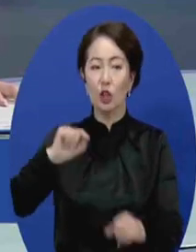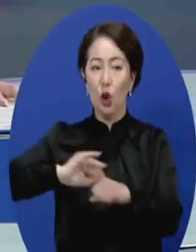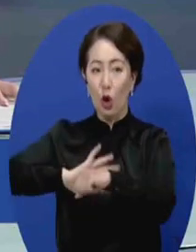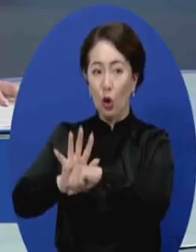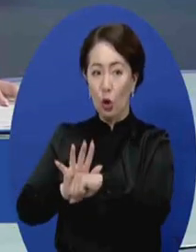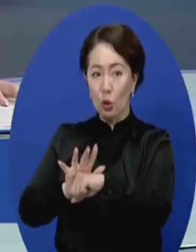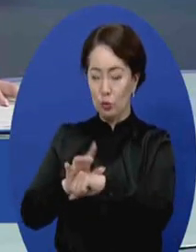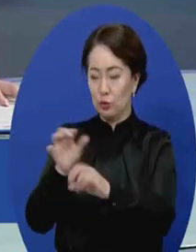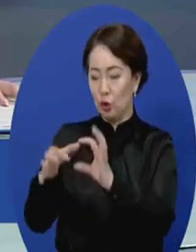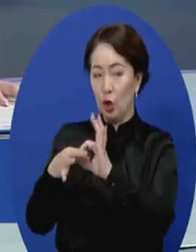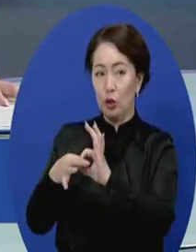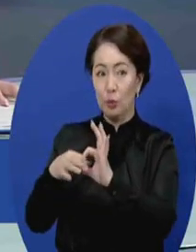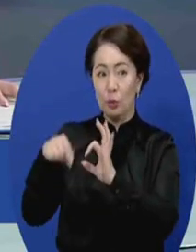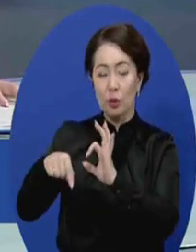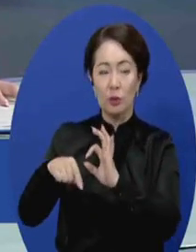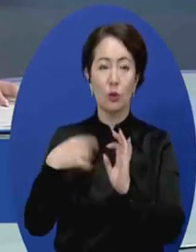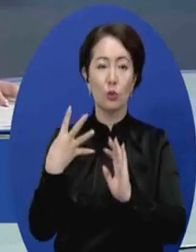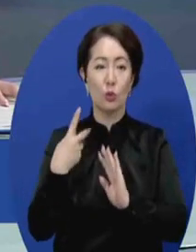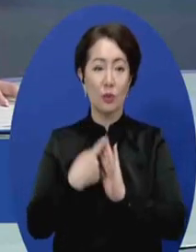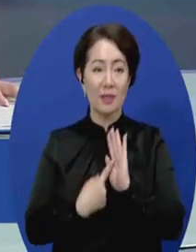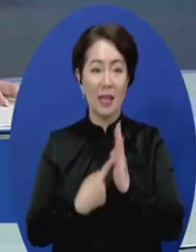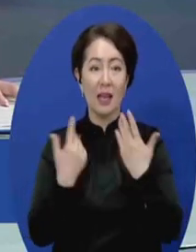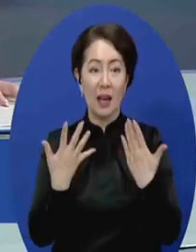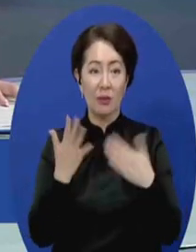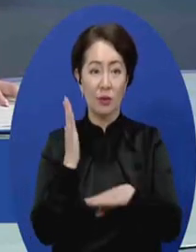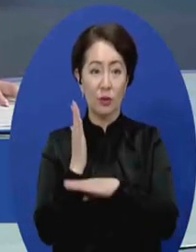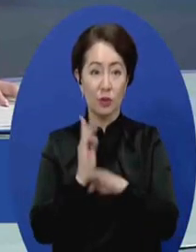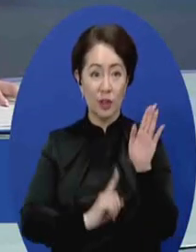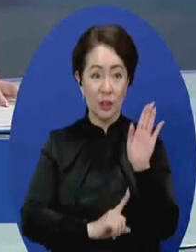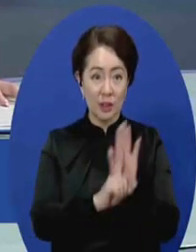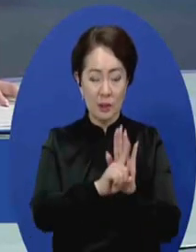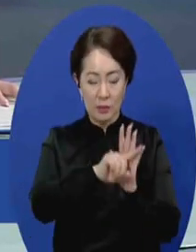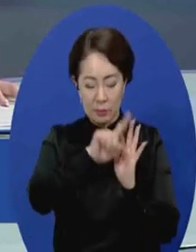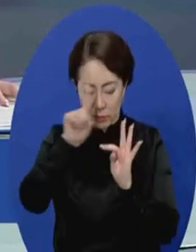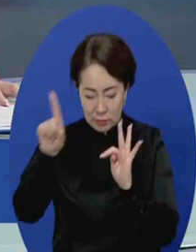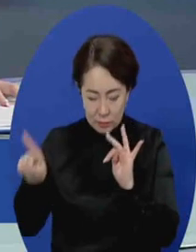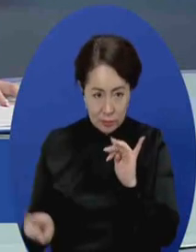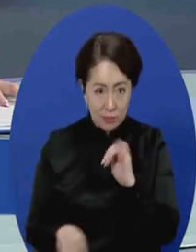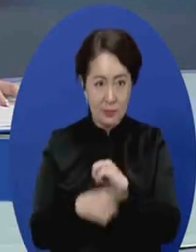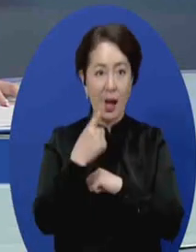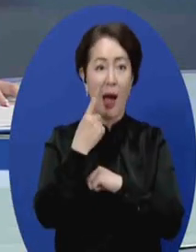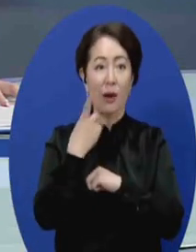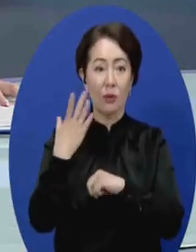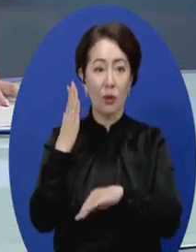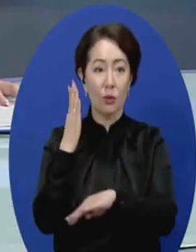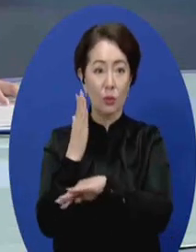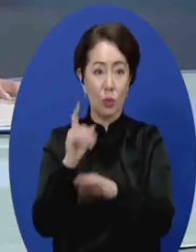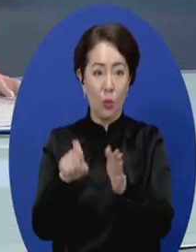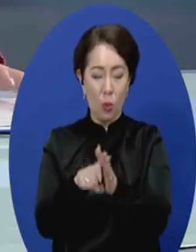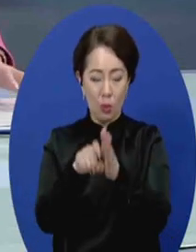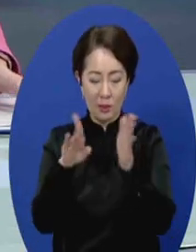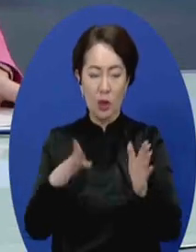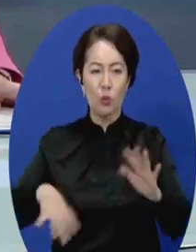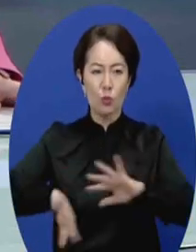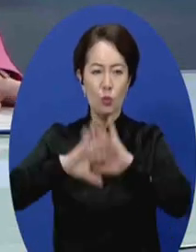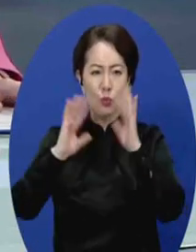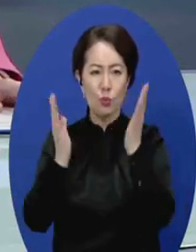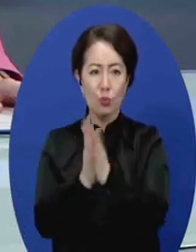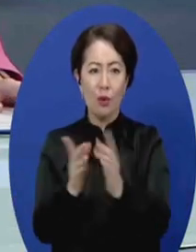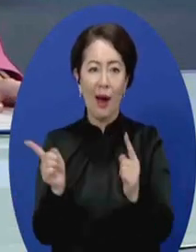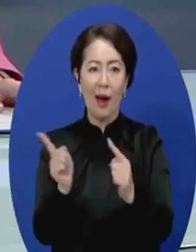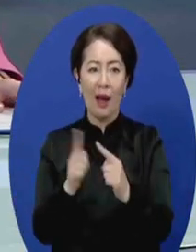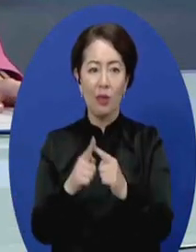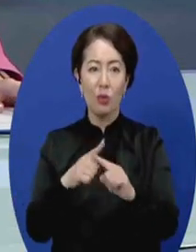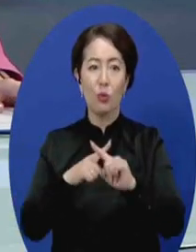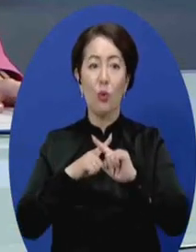коронавирусны цар тахлын нөхцөл байдалтай холбогдуулан 4-р сарын 10-наас эхлэн 15 хоногийн хугацаанд бүх нийтийн хүл хараа тогтохоор болоод байна. Тухайн хугацаанд айл